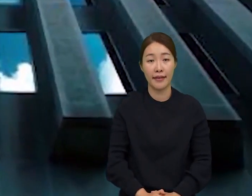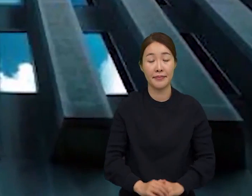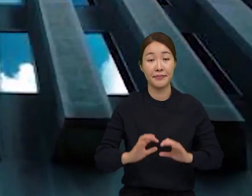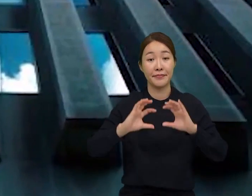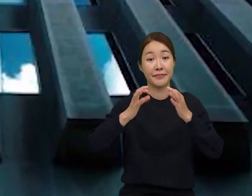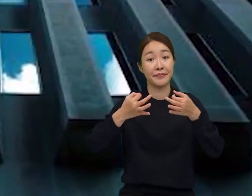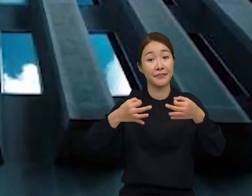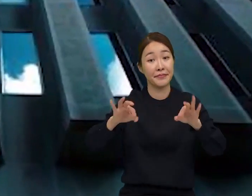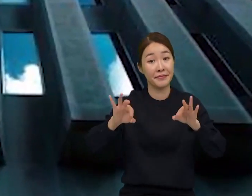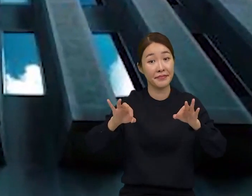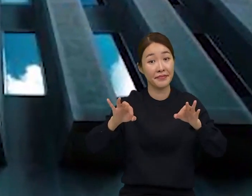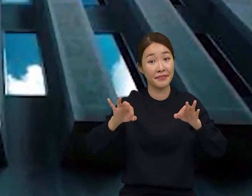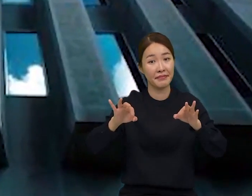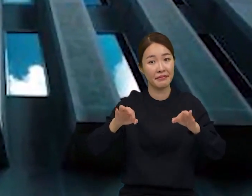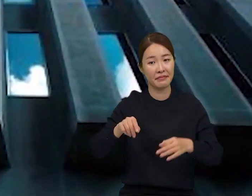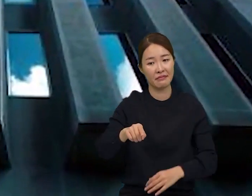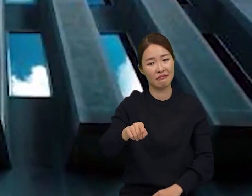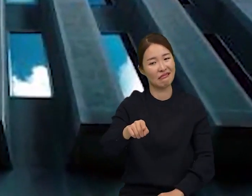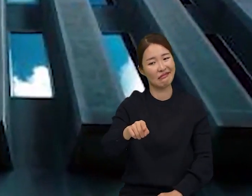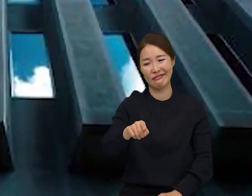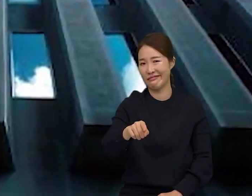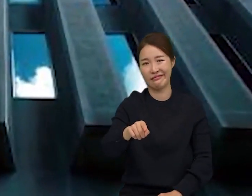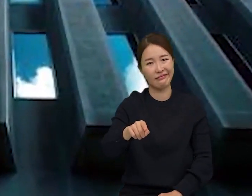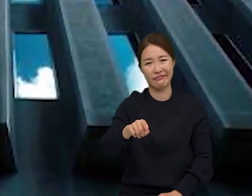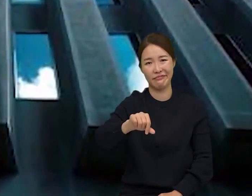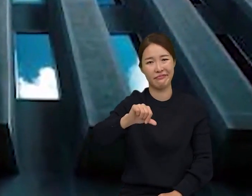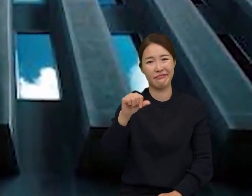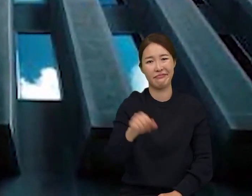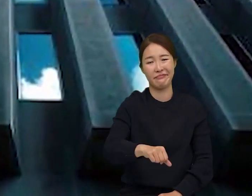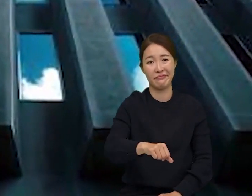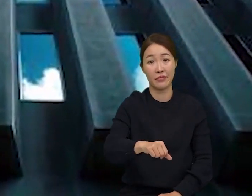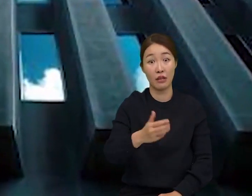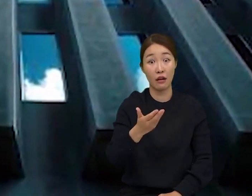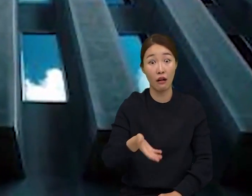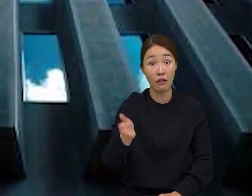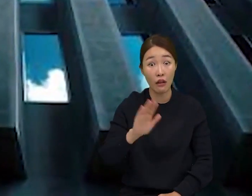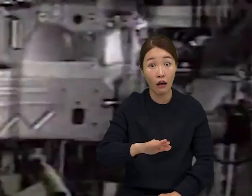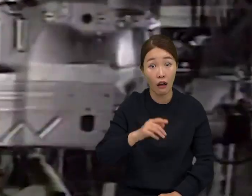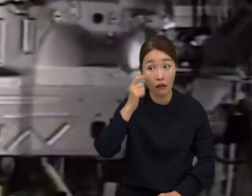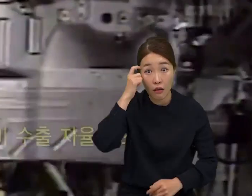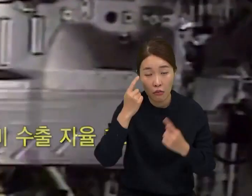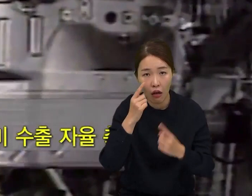세계은행은 이에 대해 비관적 전망을 내렸다. 하지만 이 강수가 적중했다.